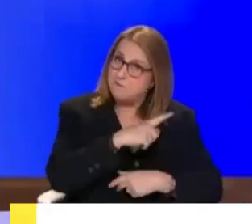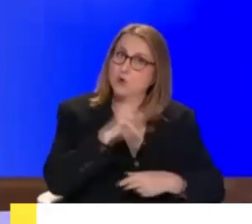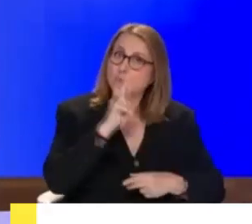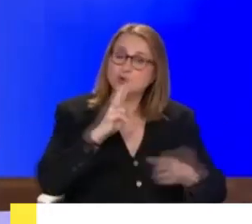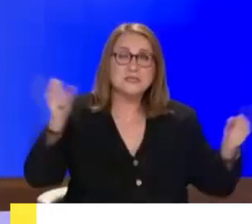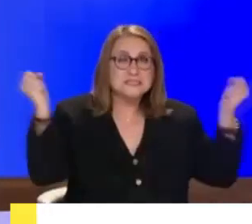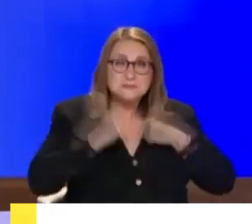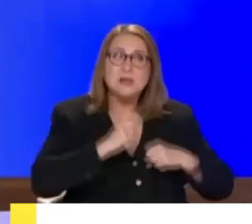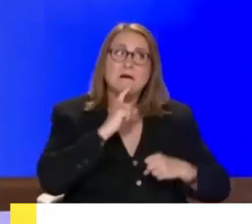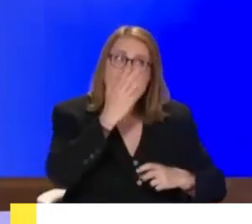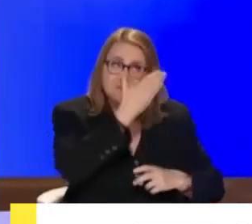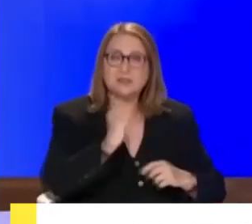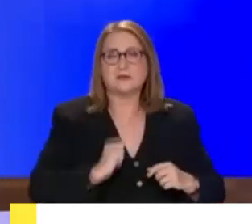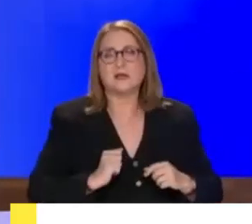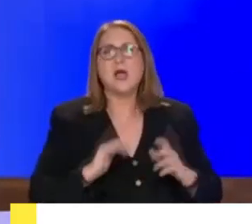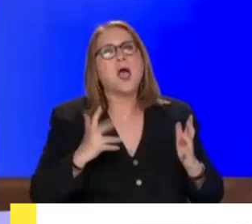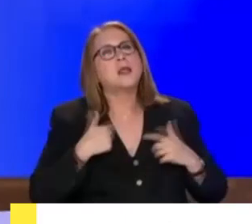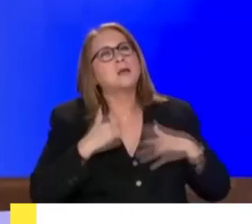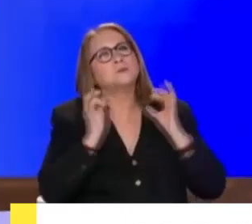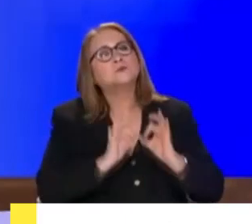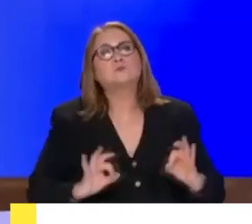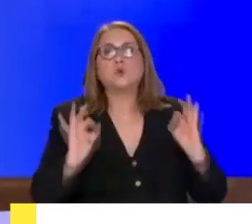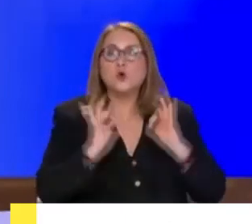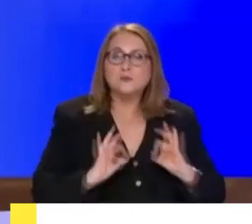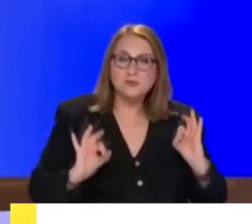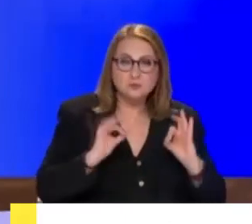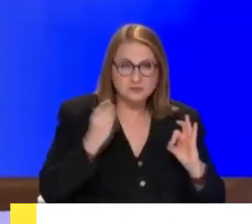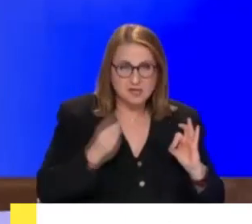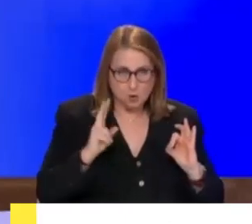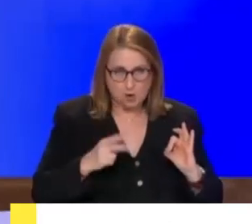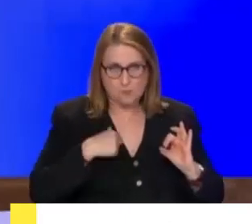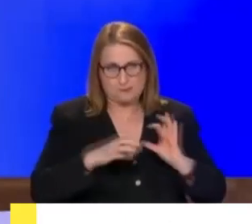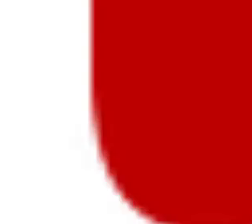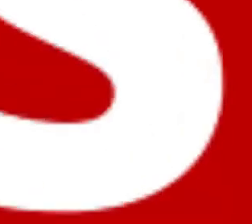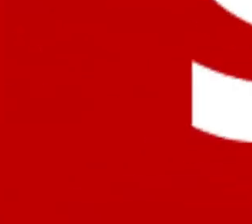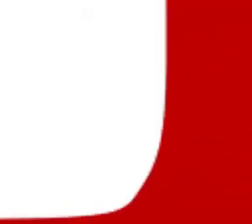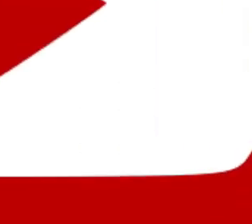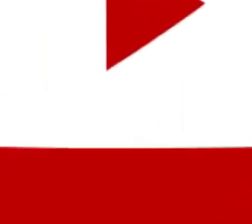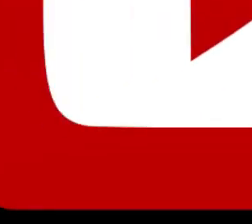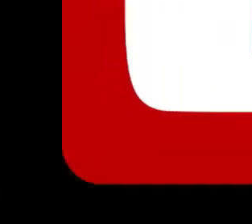υπάρχουν, να βρεθούμε αντιμέτωποι με ένα τέτοιο σενάριο, πρέπει να είμαστε έτοιμοι.